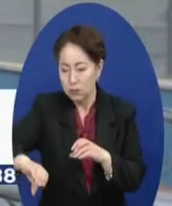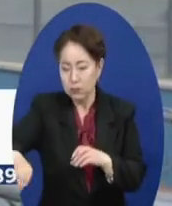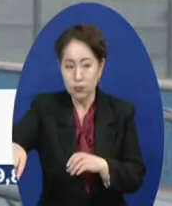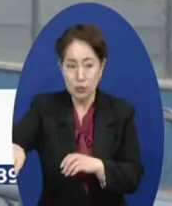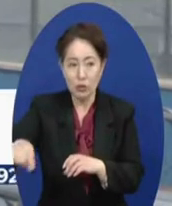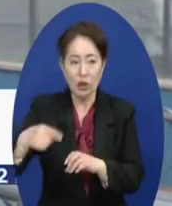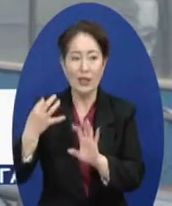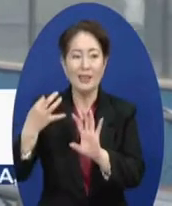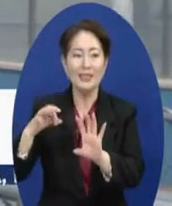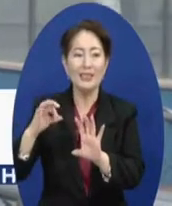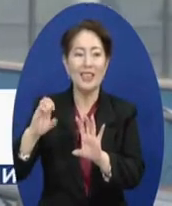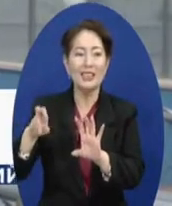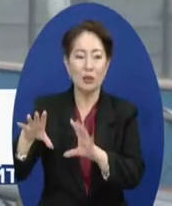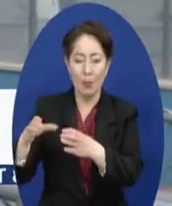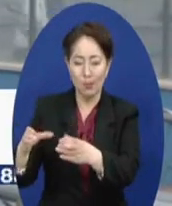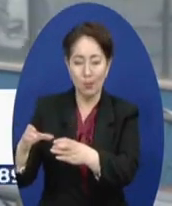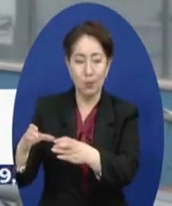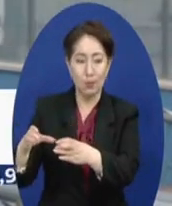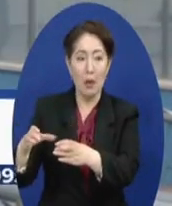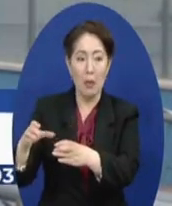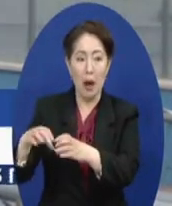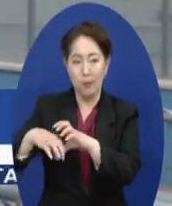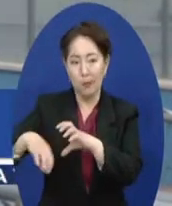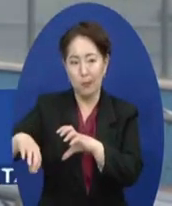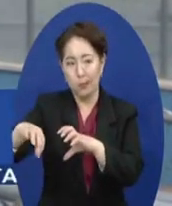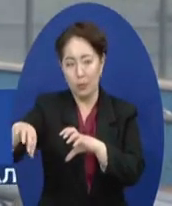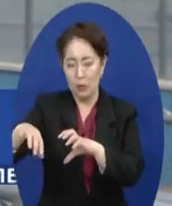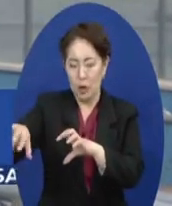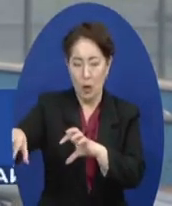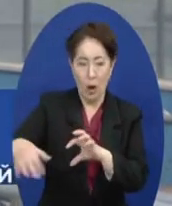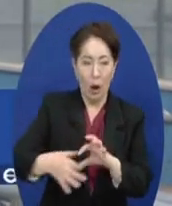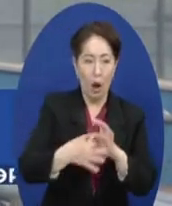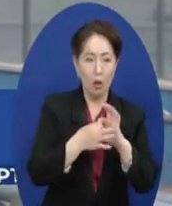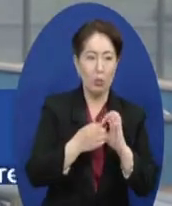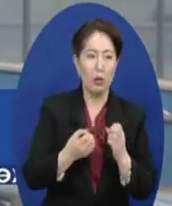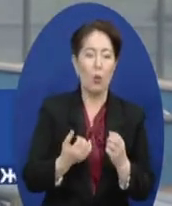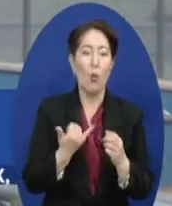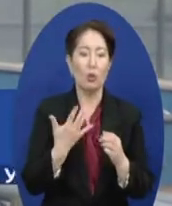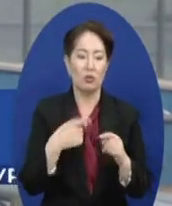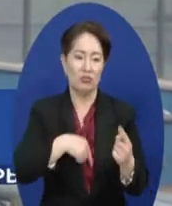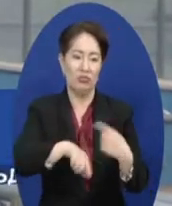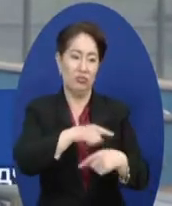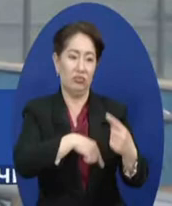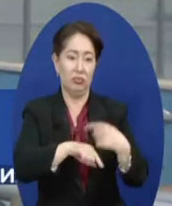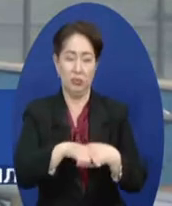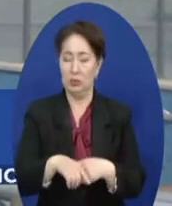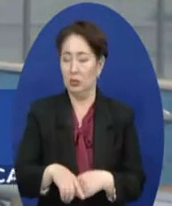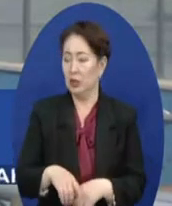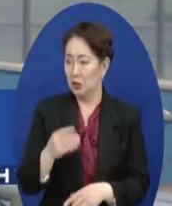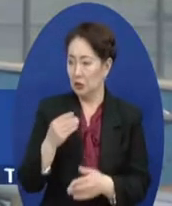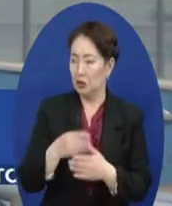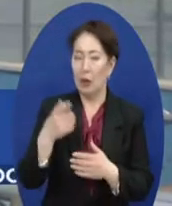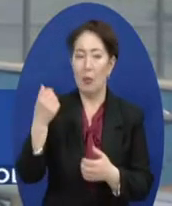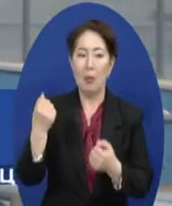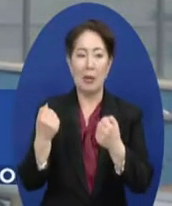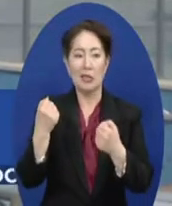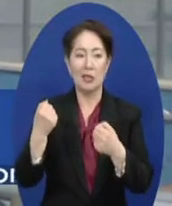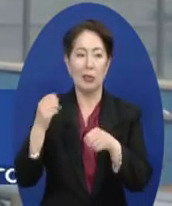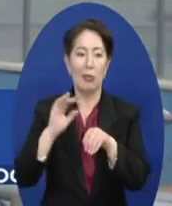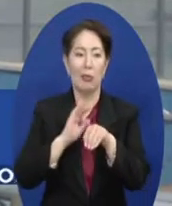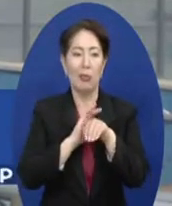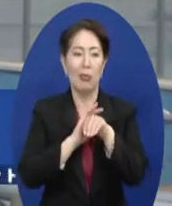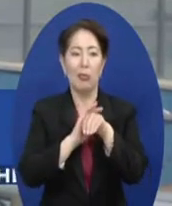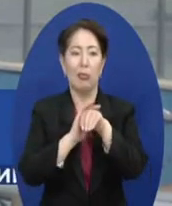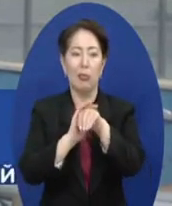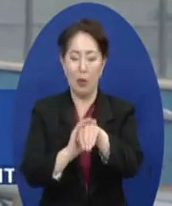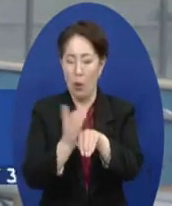шугамнаас олж ирдэг тийм төвийн системээс авдаг. Бага тийм тэрнээс ямар нэгэн тийм зөөж байдаг тийм